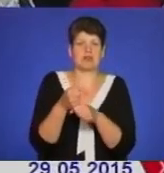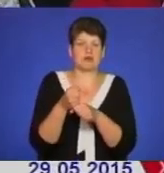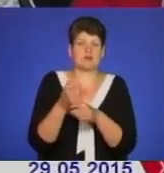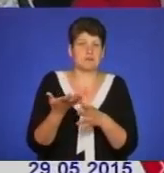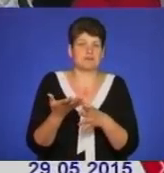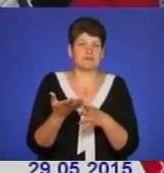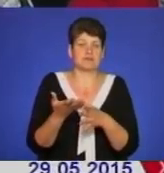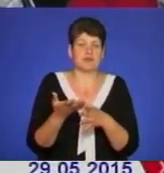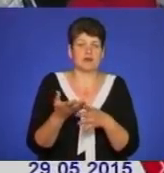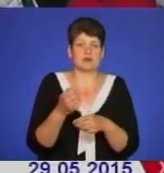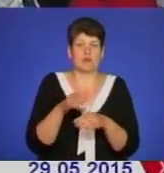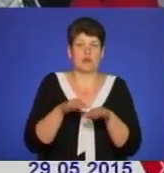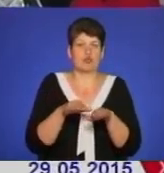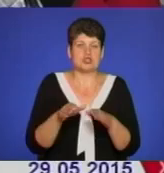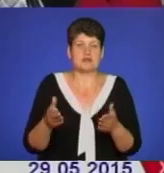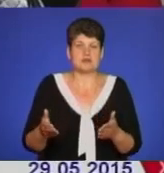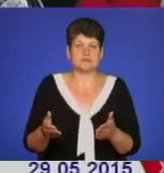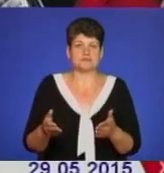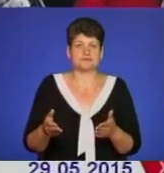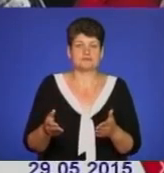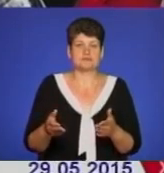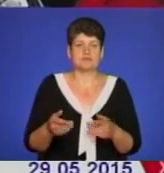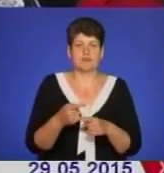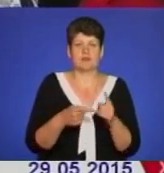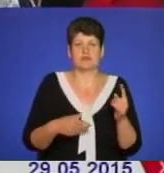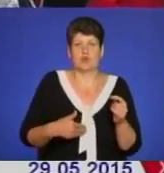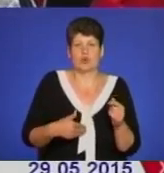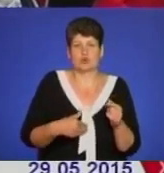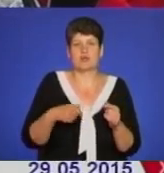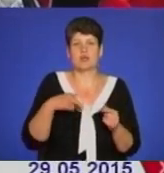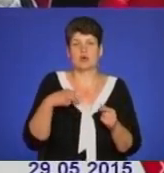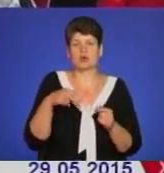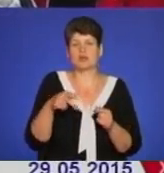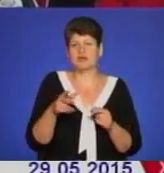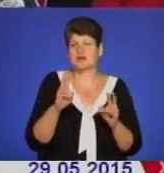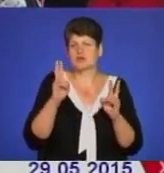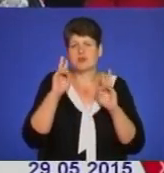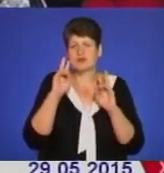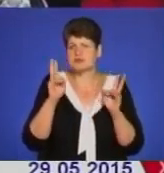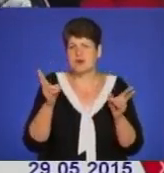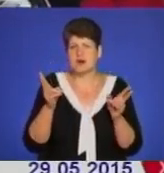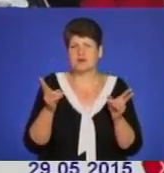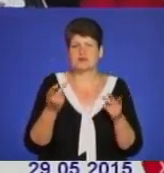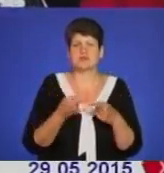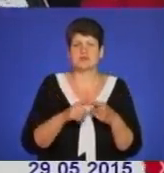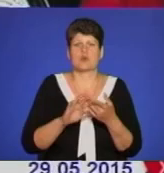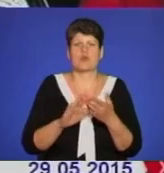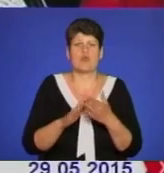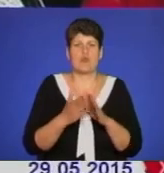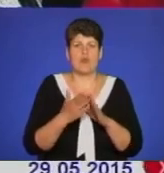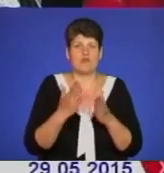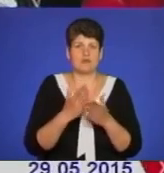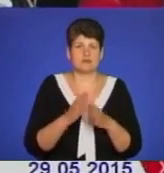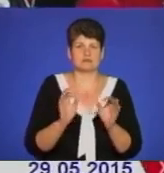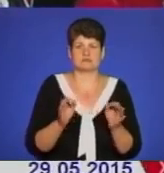з тканини пошитими, напівголодні, і так ходили, і ніхто не знав, що то якісь умови є.